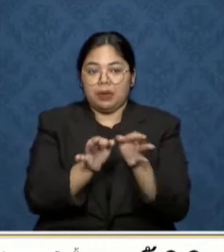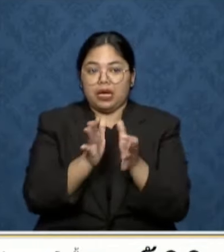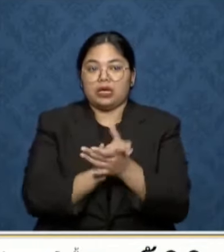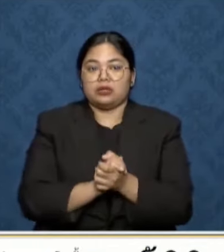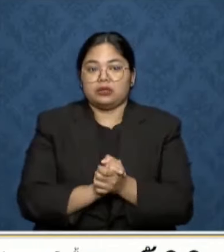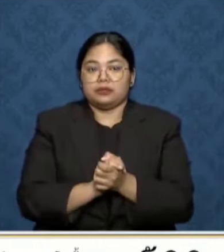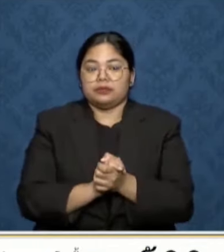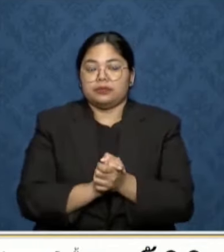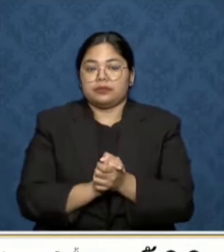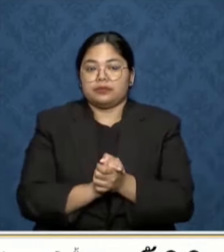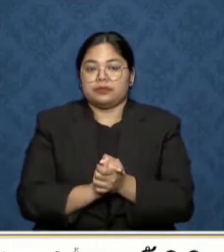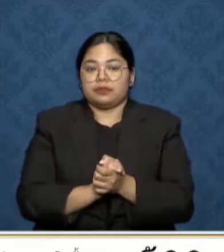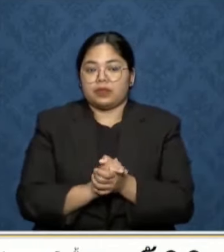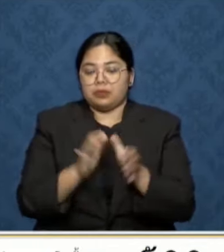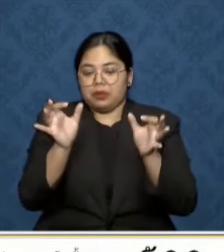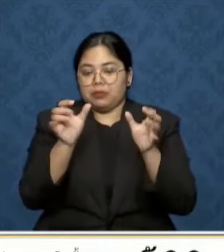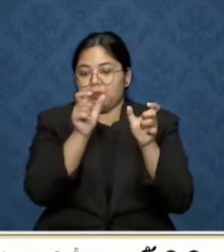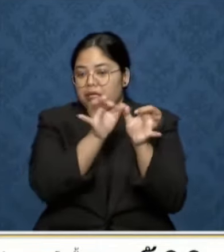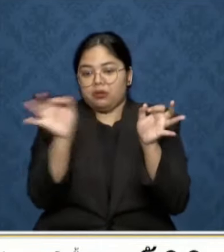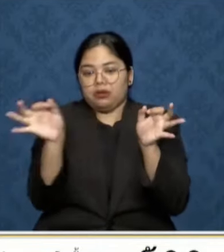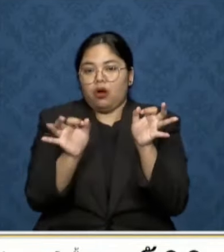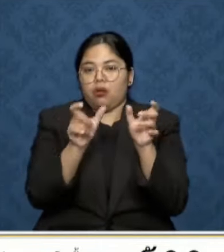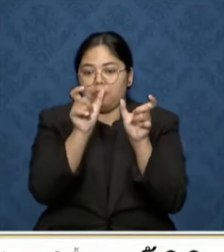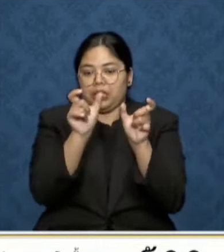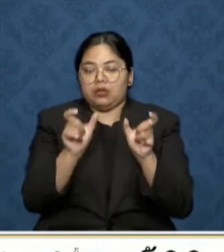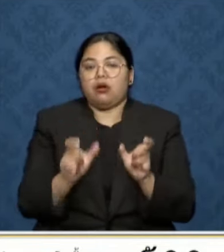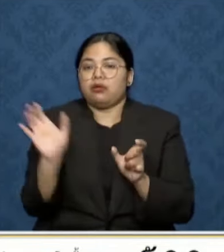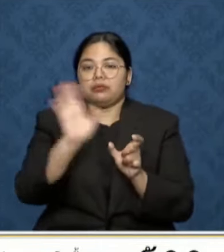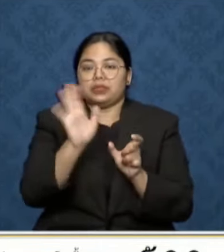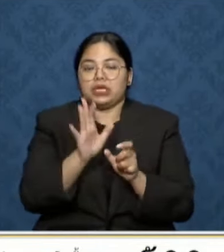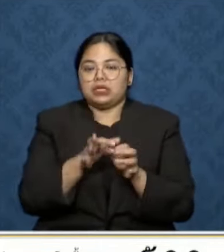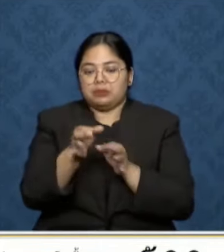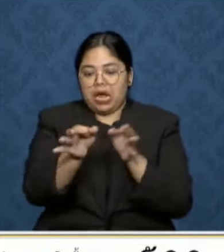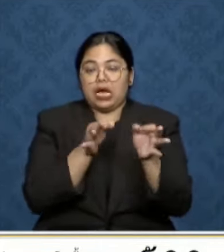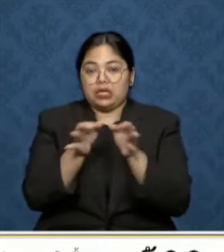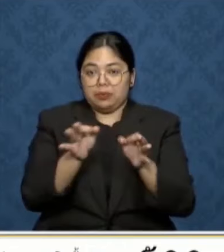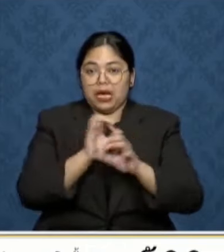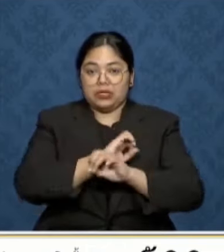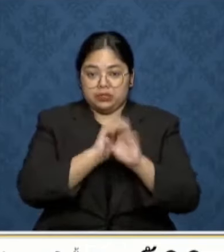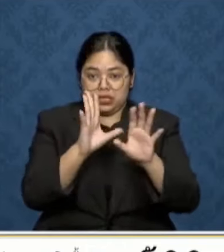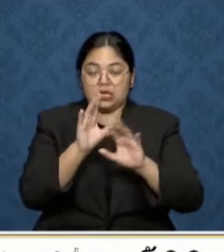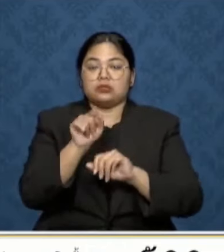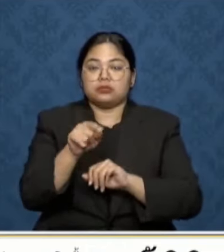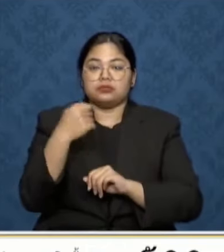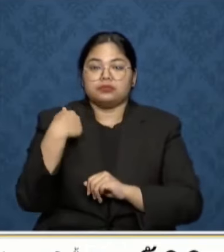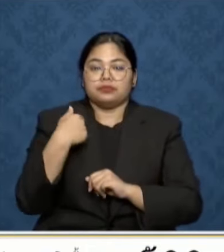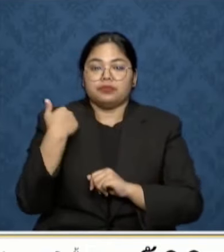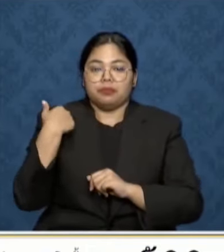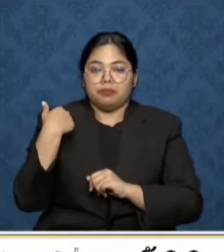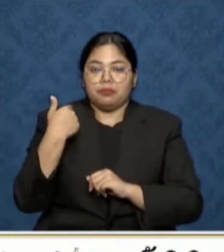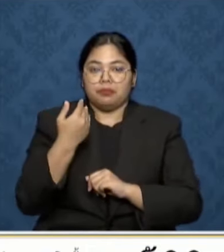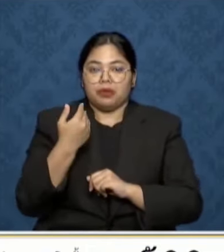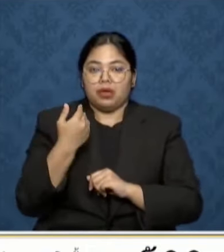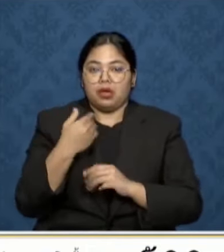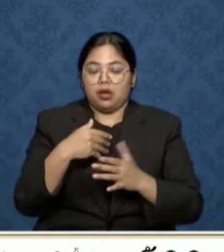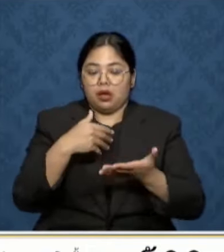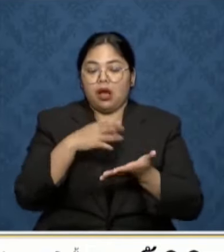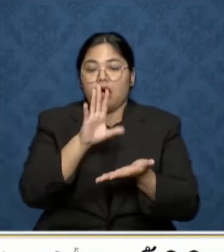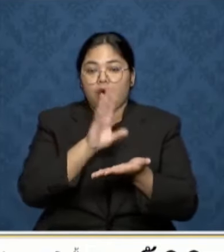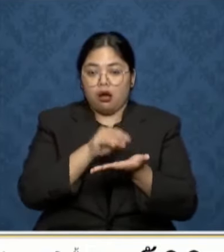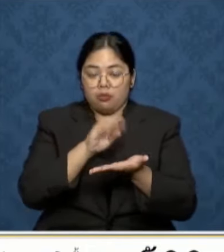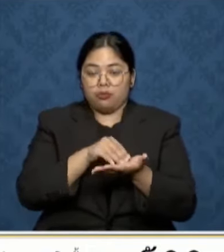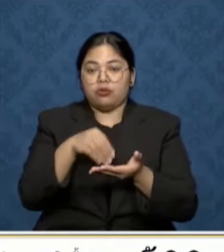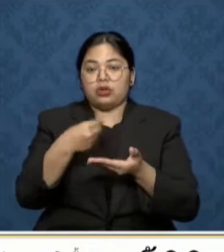ธูมัเปลเปกรอนแตฟไม่ใช่นะครับคืนอยงี้ครัเมสัครู่เนี้ยผมให้ข้อมท. ใมóit beginningแล้วว่